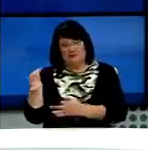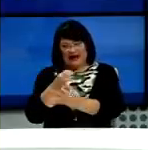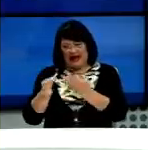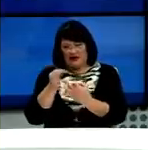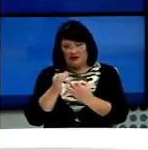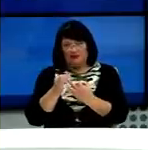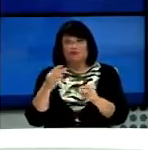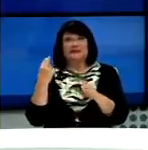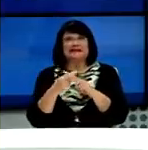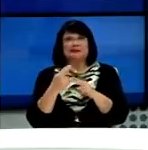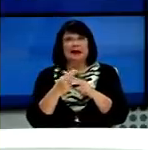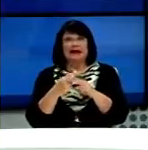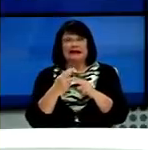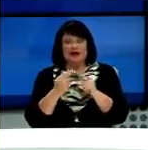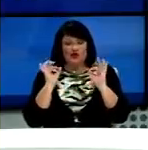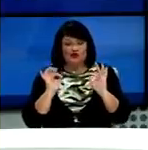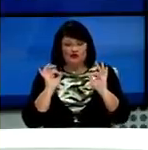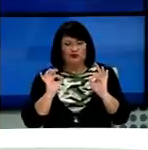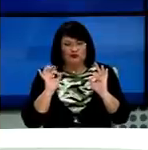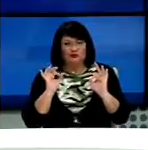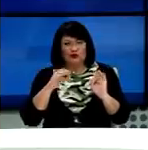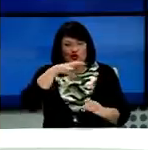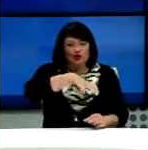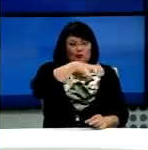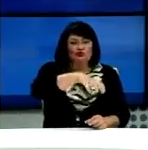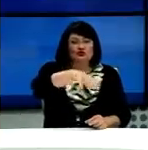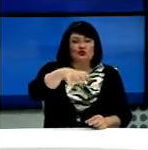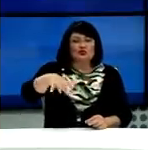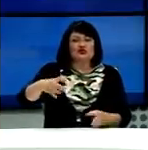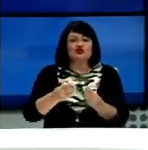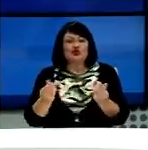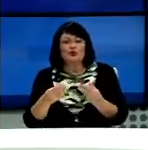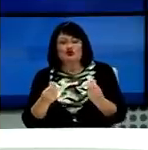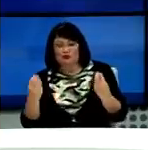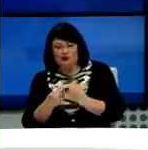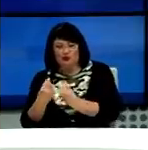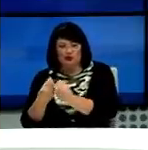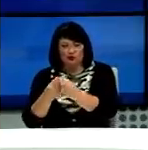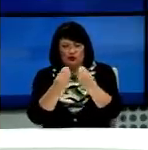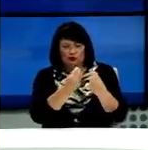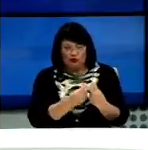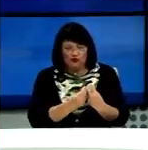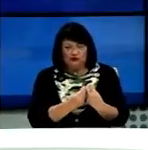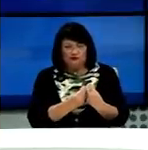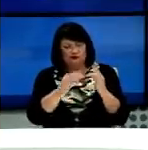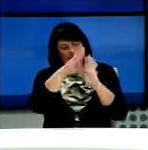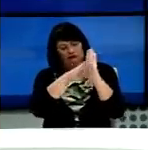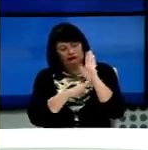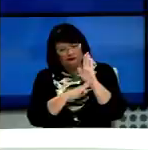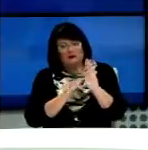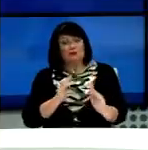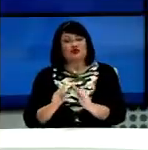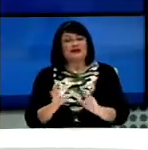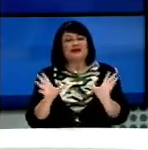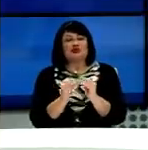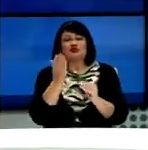λέει ότι είναι σημαντικό να ορίζονται και να συμφωνούνται σε τοπικό επίπεδο για ακριβείς τρόποι εφαρμογής των γενικών αρχών των μέτρων προφύλαξης στα